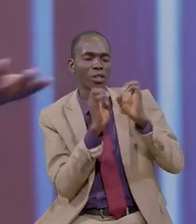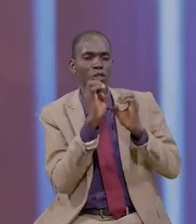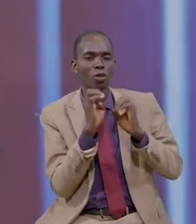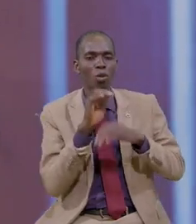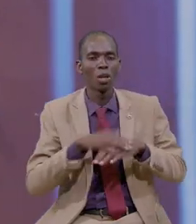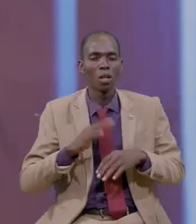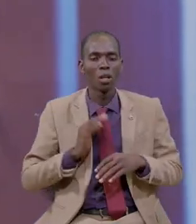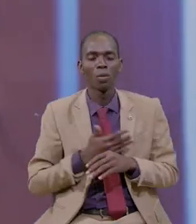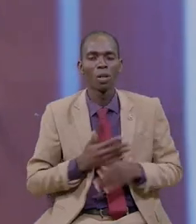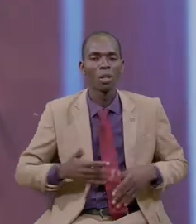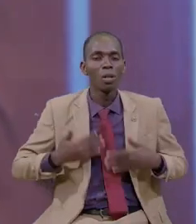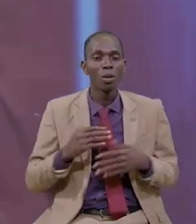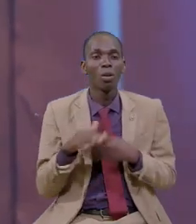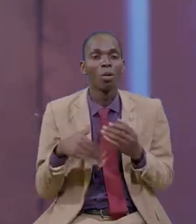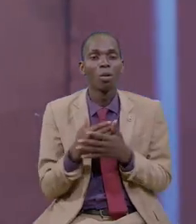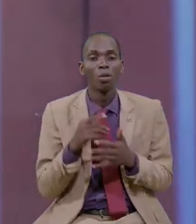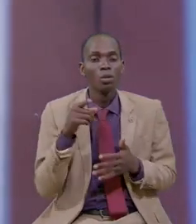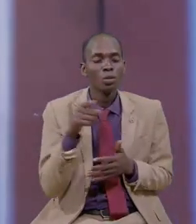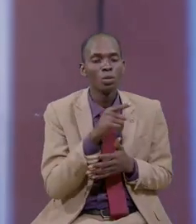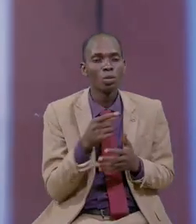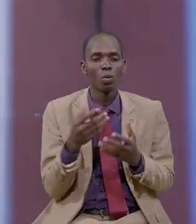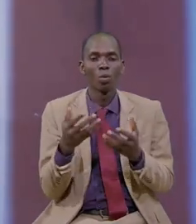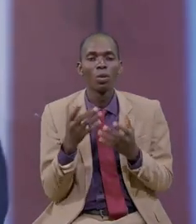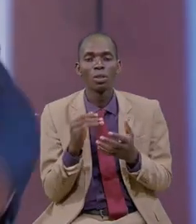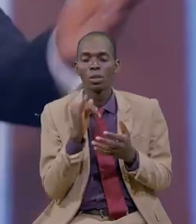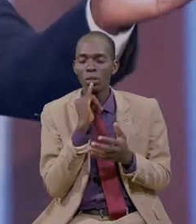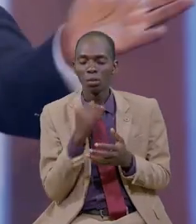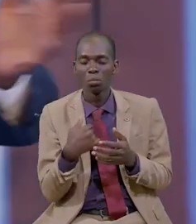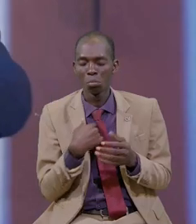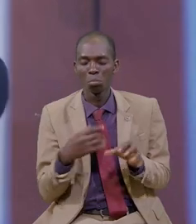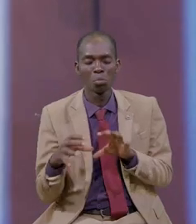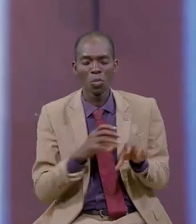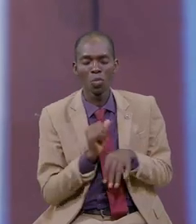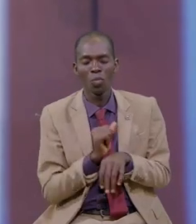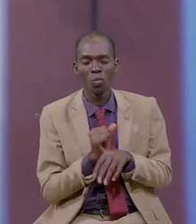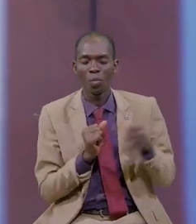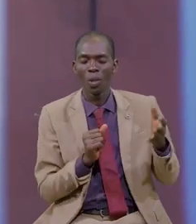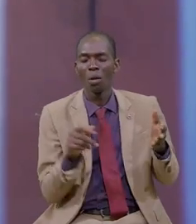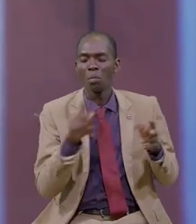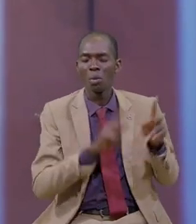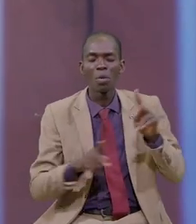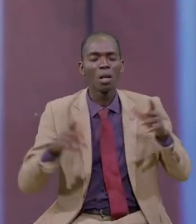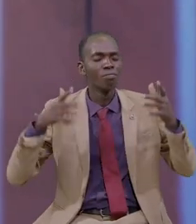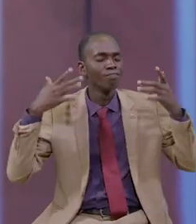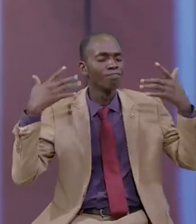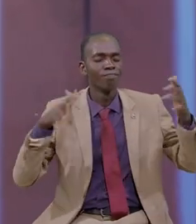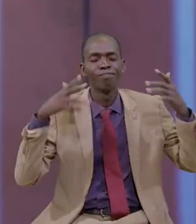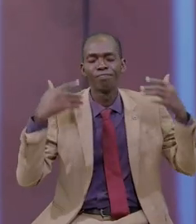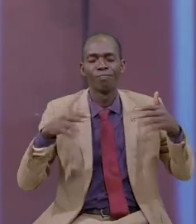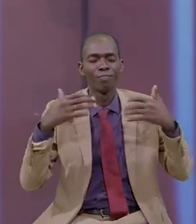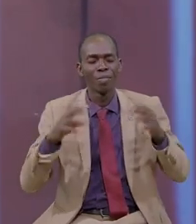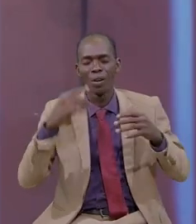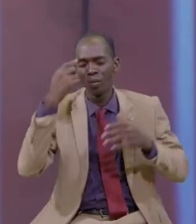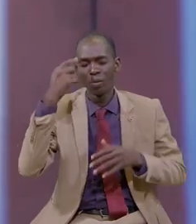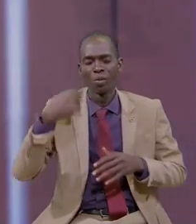sur notre vie. Tout ce qu'ils cherchent, j'ai accompli les miracles et ils ont proclamé. Oh, ils m'ont donné